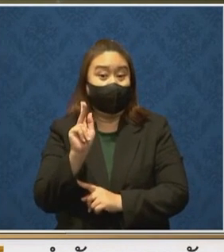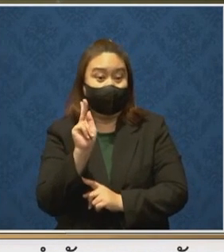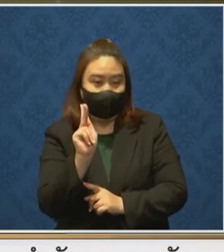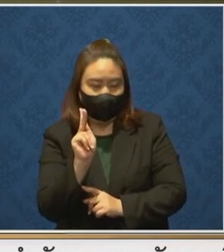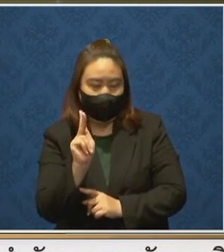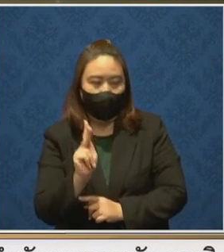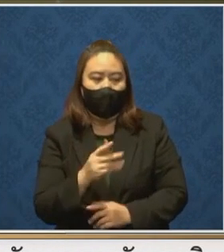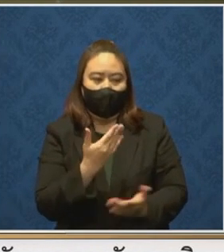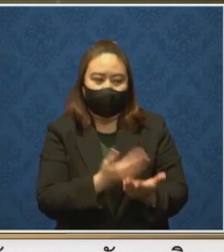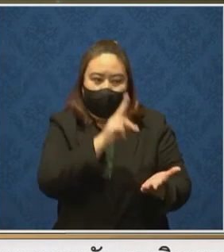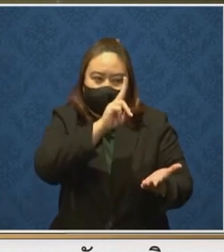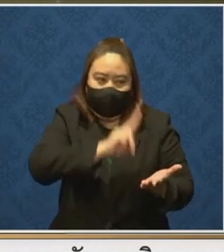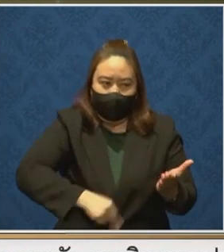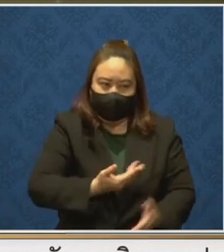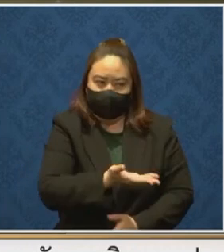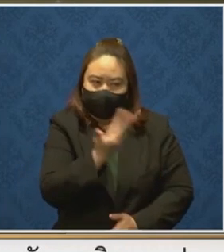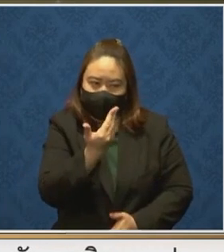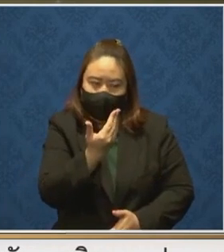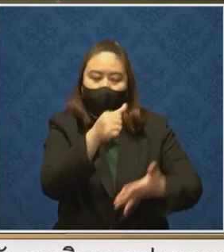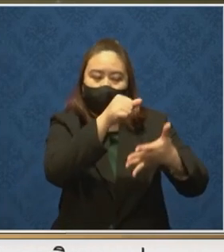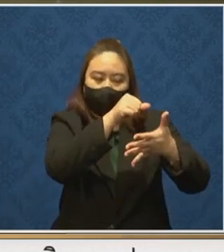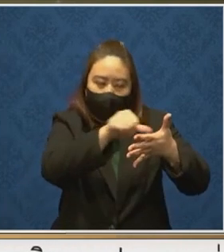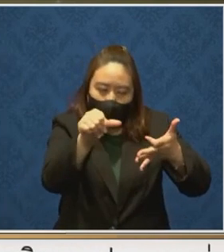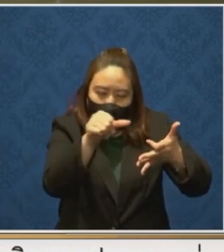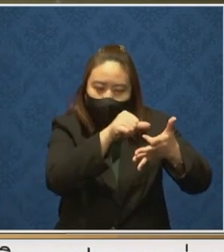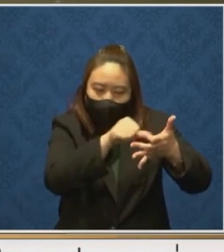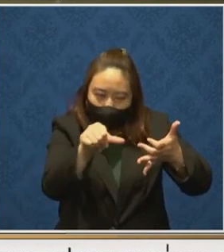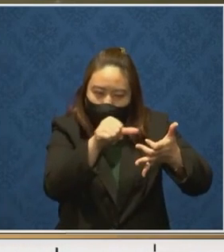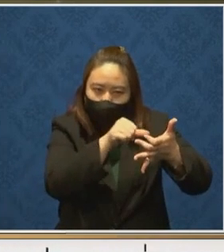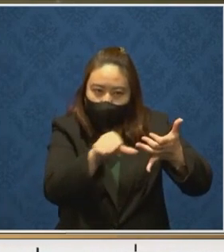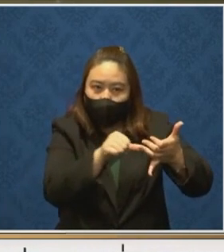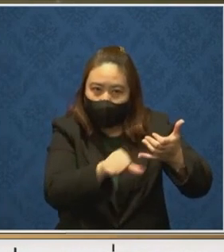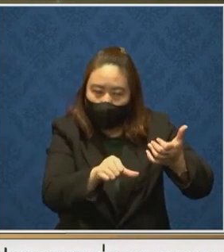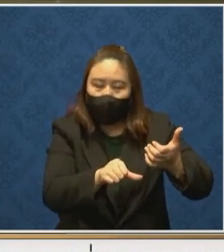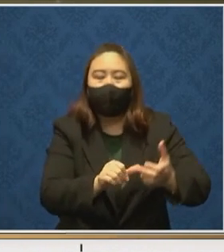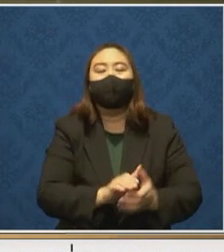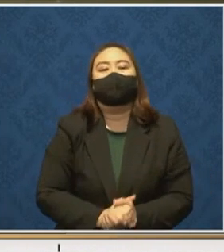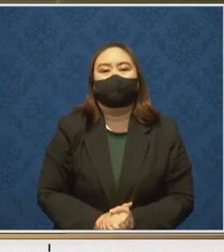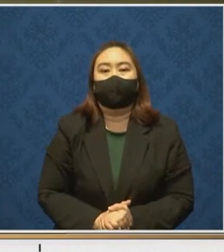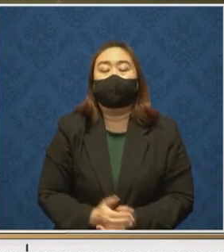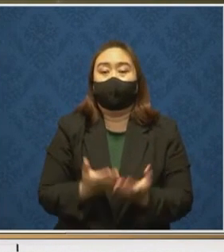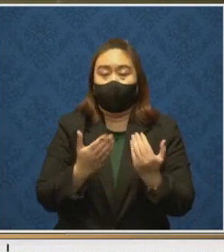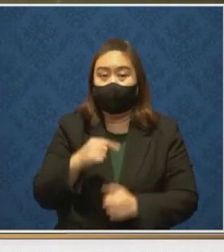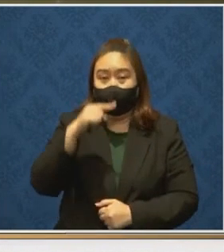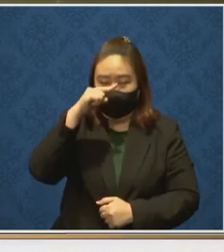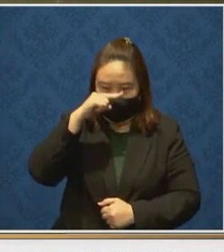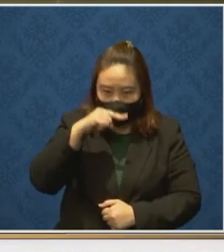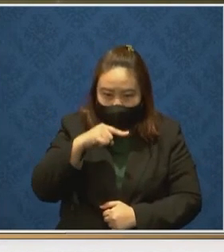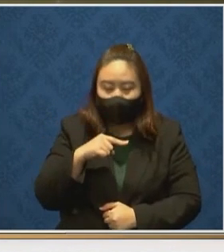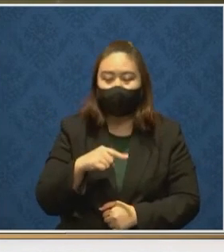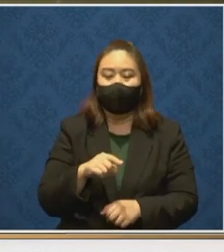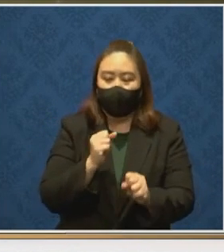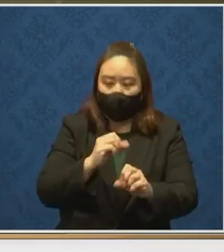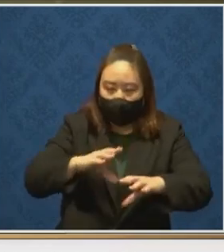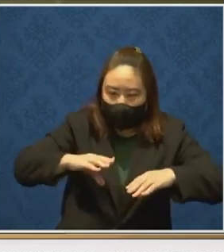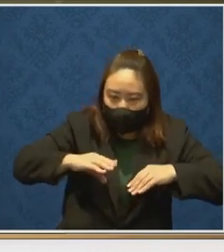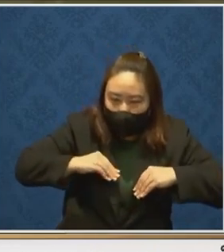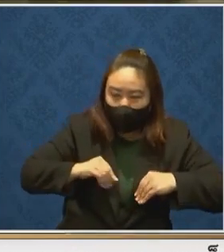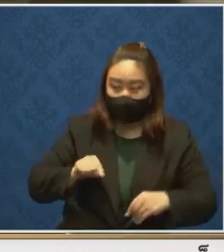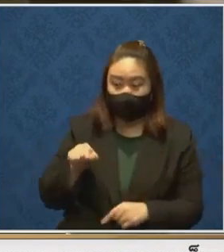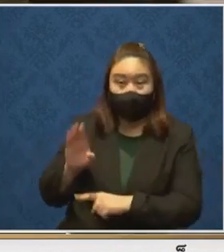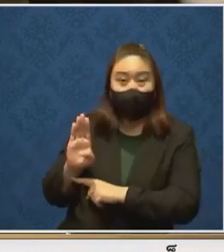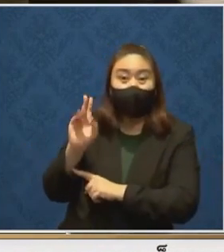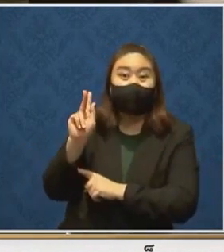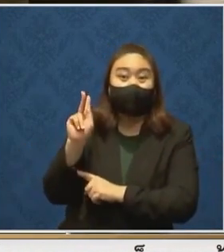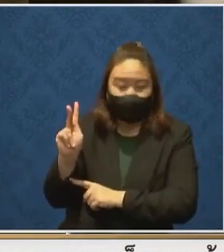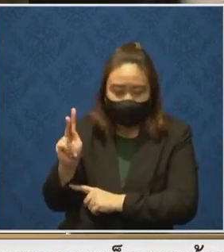เคลมค่าเสียหายแต่ละรายการออกไปดังนั้นเท่ากับว่าการที่ประเทศไทยกำลังหิบยื่นทำตามแต่ละรายการที่ Kingsgate